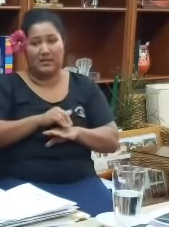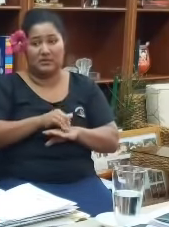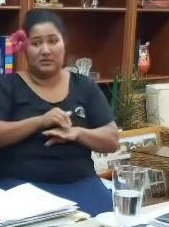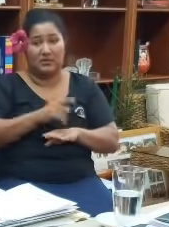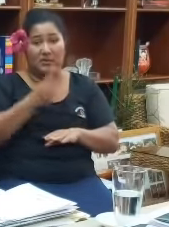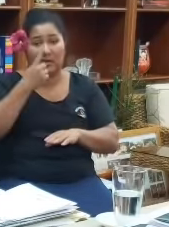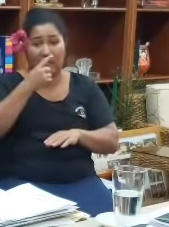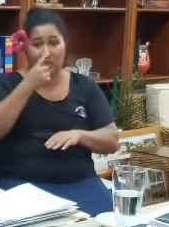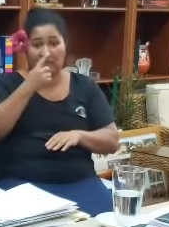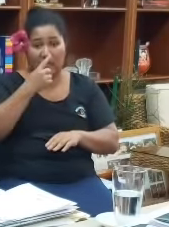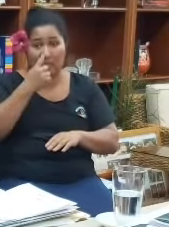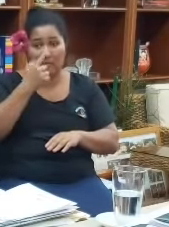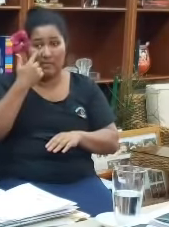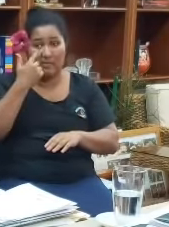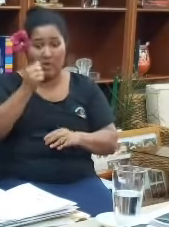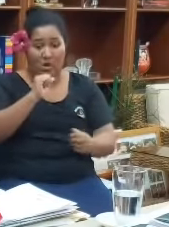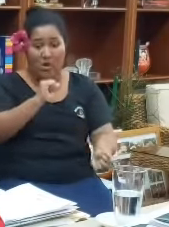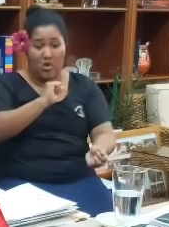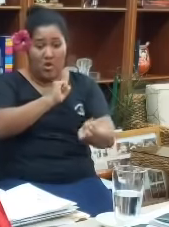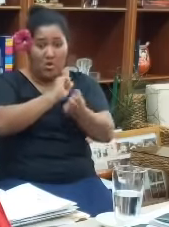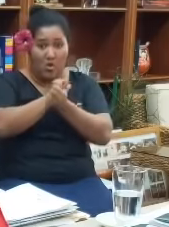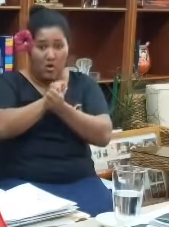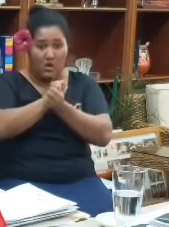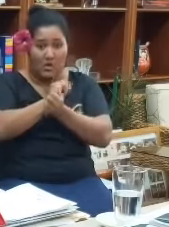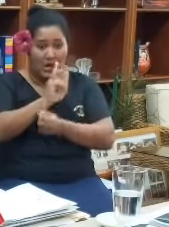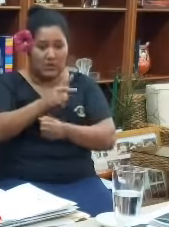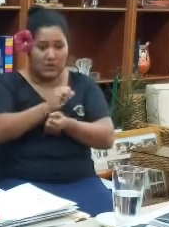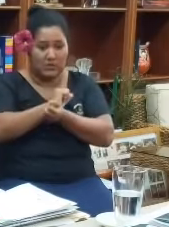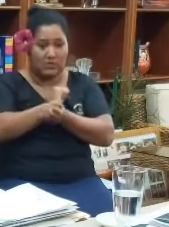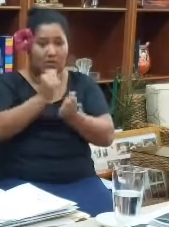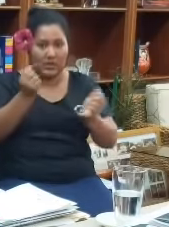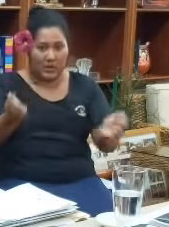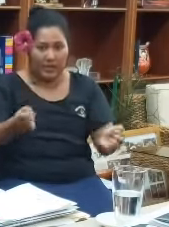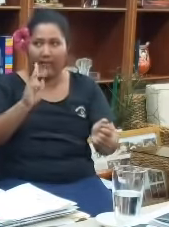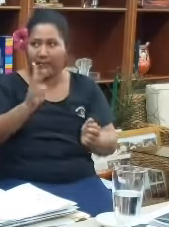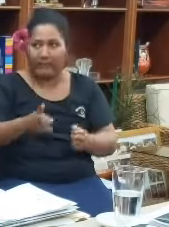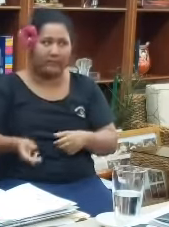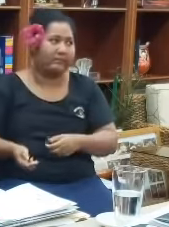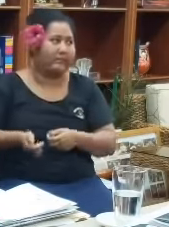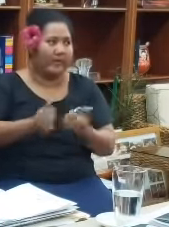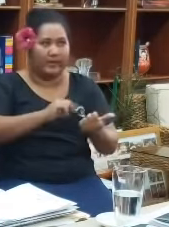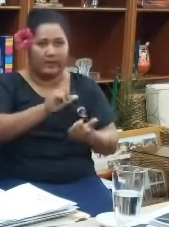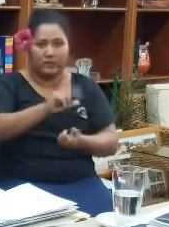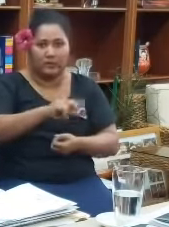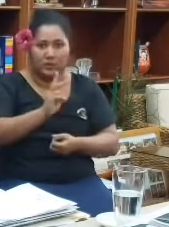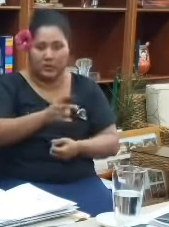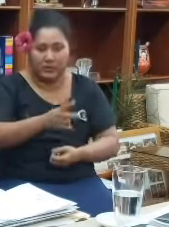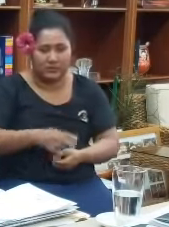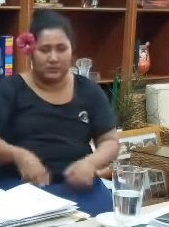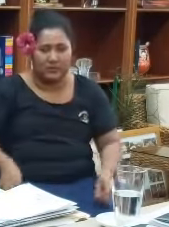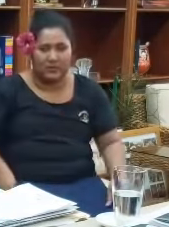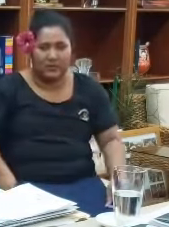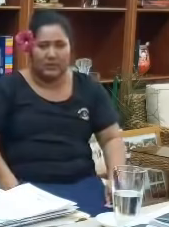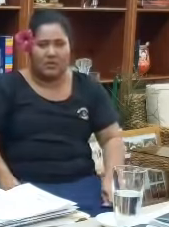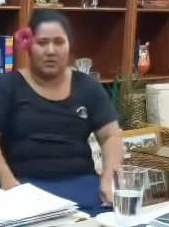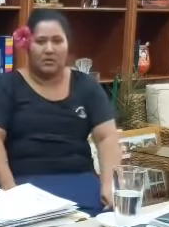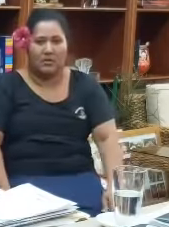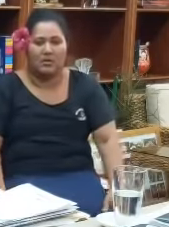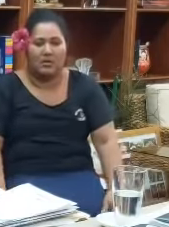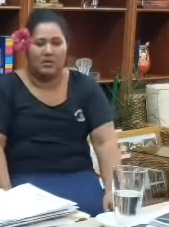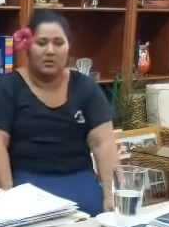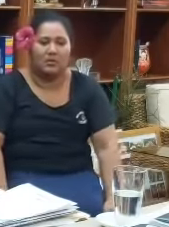maua loka ko kala ko a ko fo ko fa pela le sino na